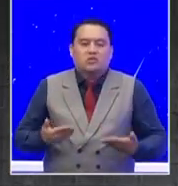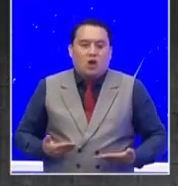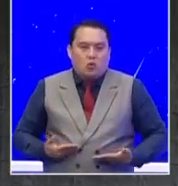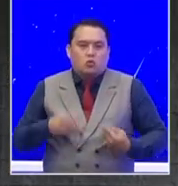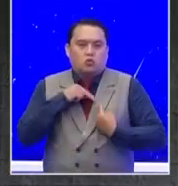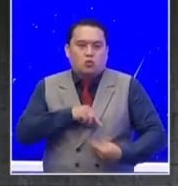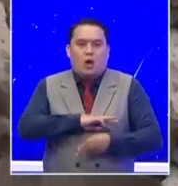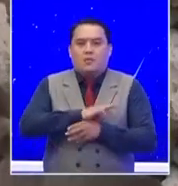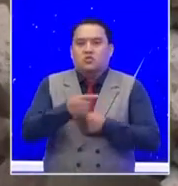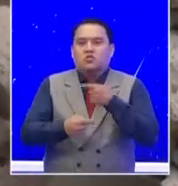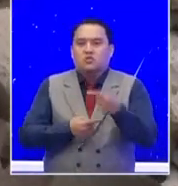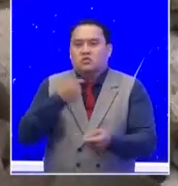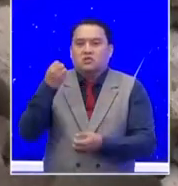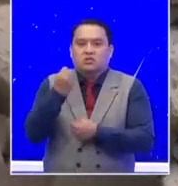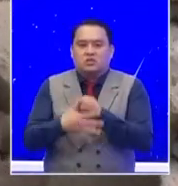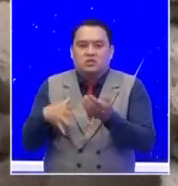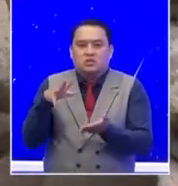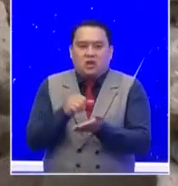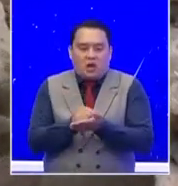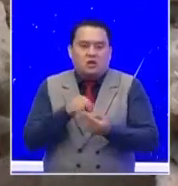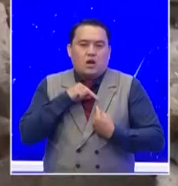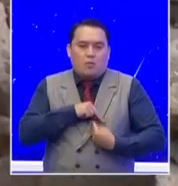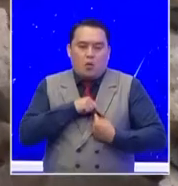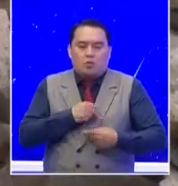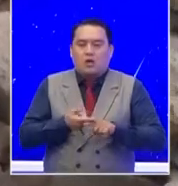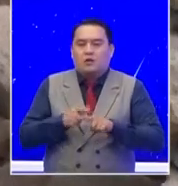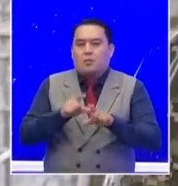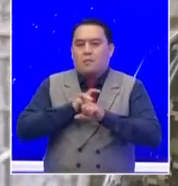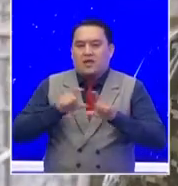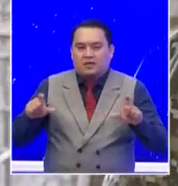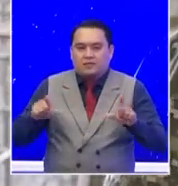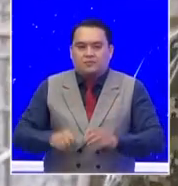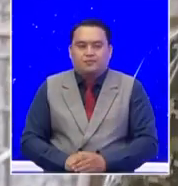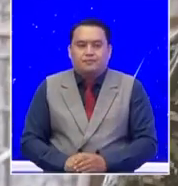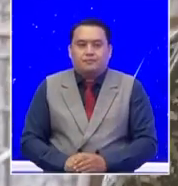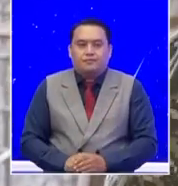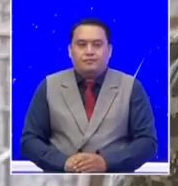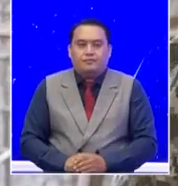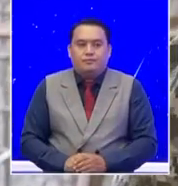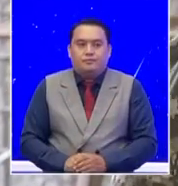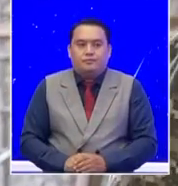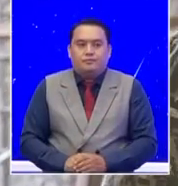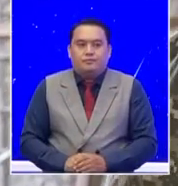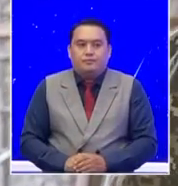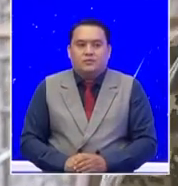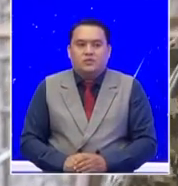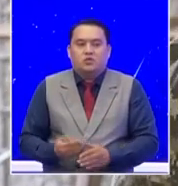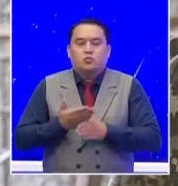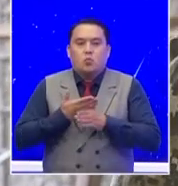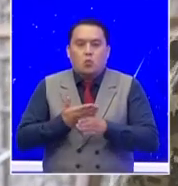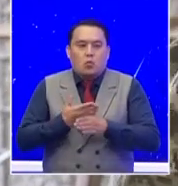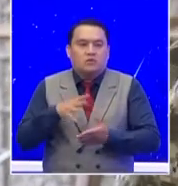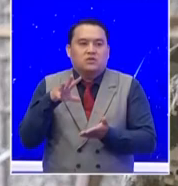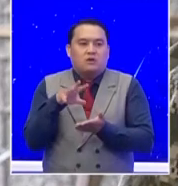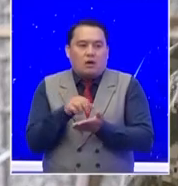трудоустроенных через дорожную карту занятости уже трудятся на данном объекте тертого благодаря дорожной карте